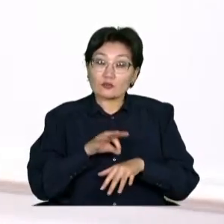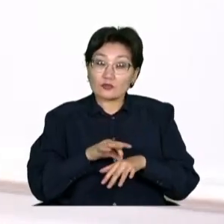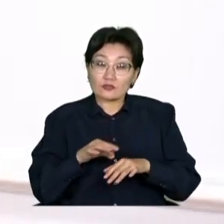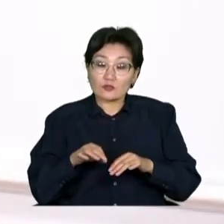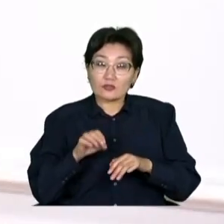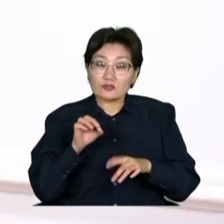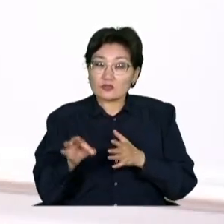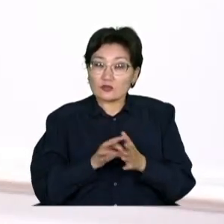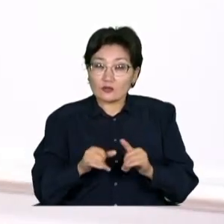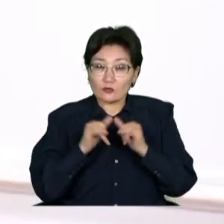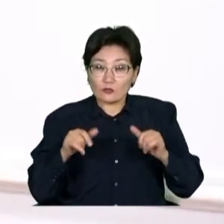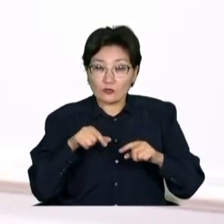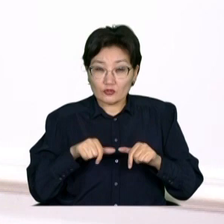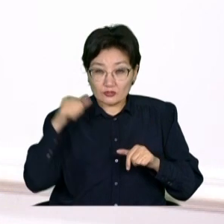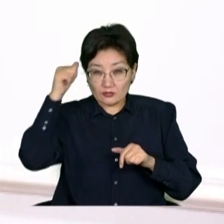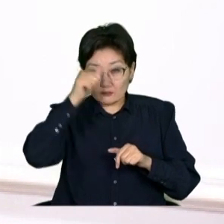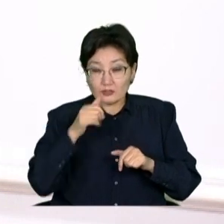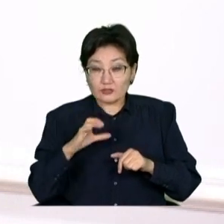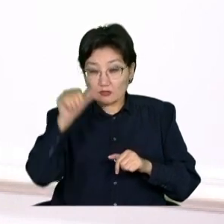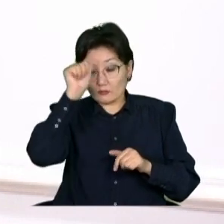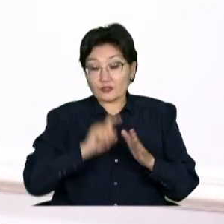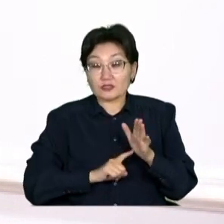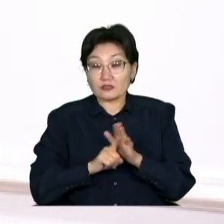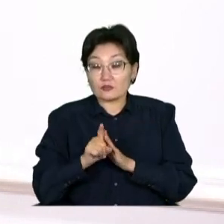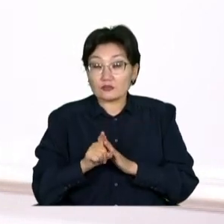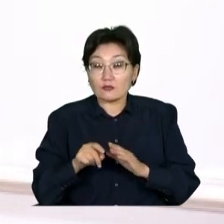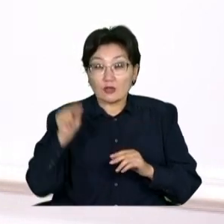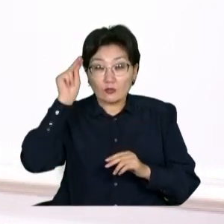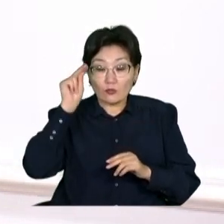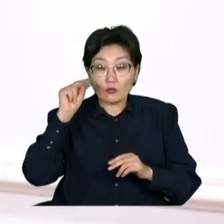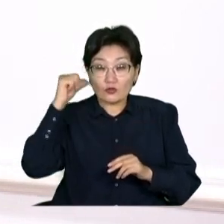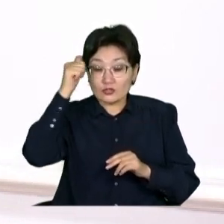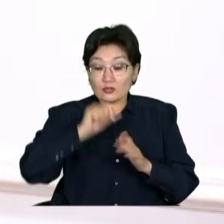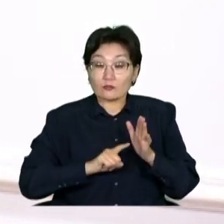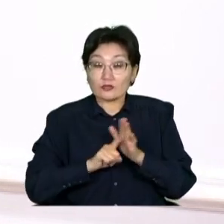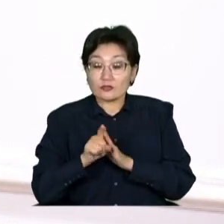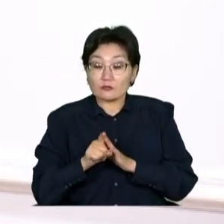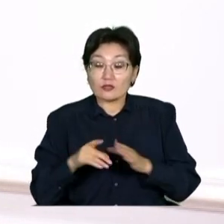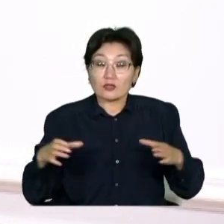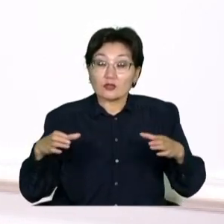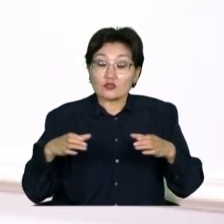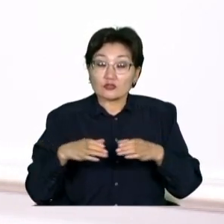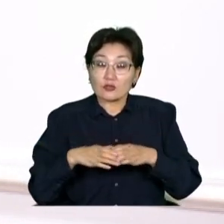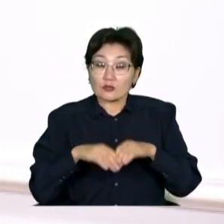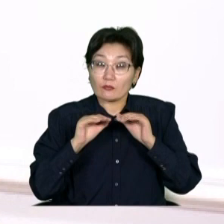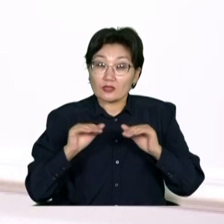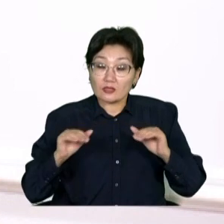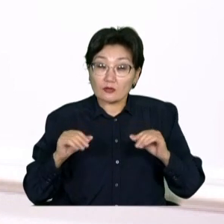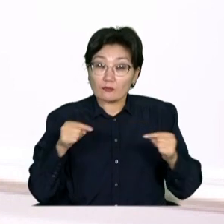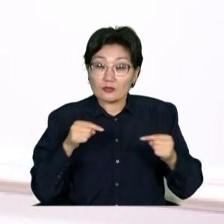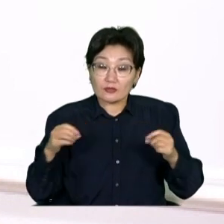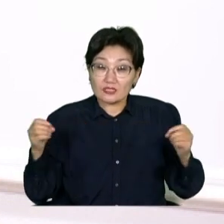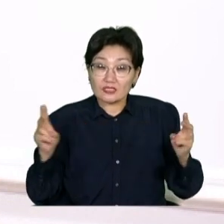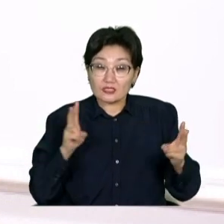күрт өсуі ағымдағы жылдың 40-ыгінен бастап, яғни оқу жылында ұйымдасқан ұйымдарда балдардың